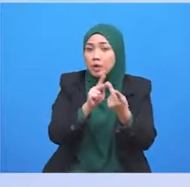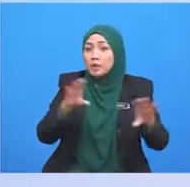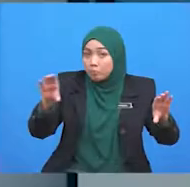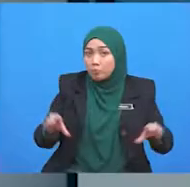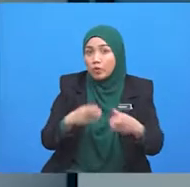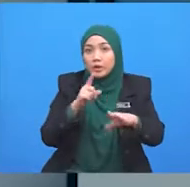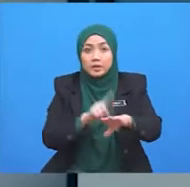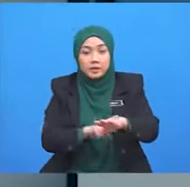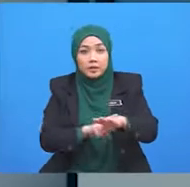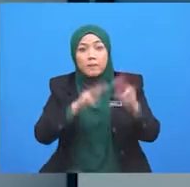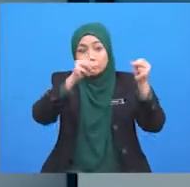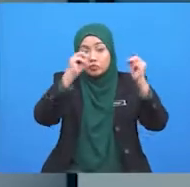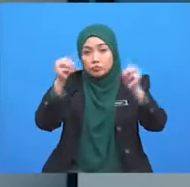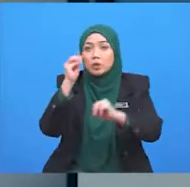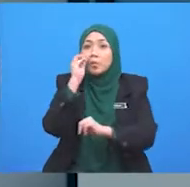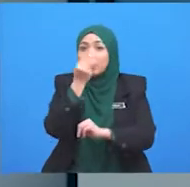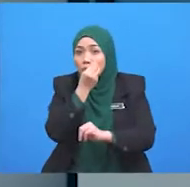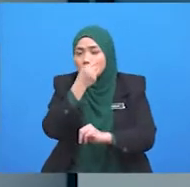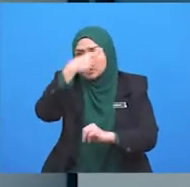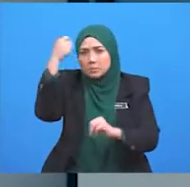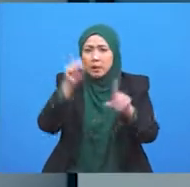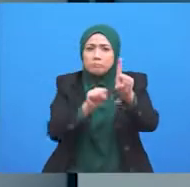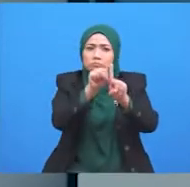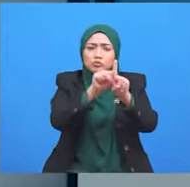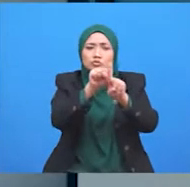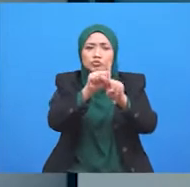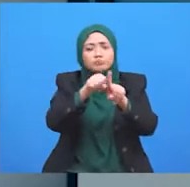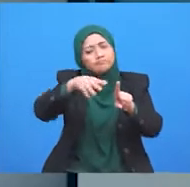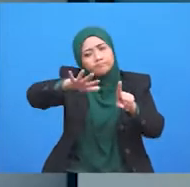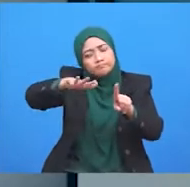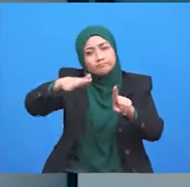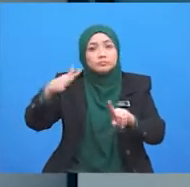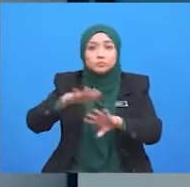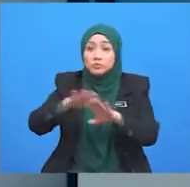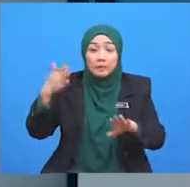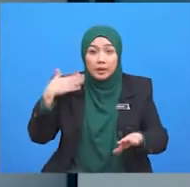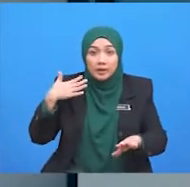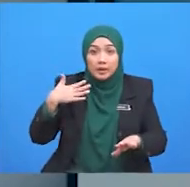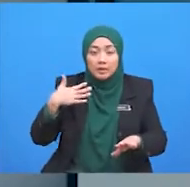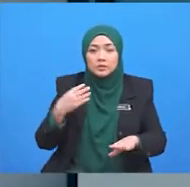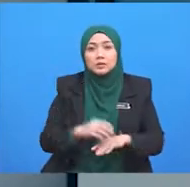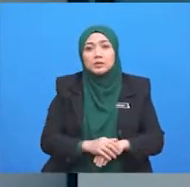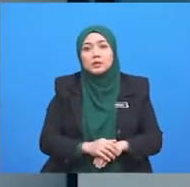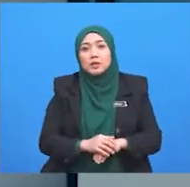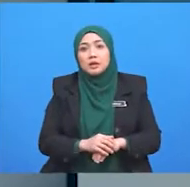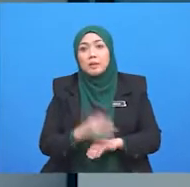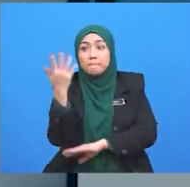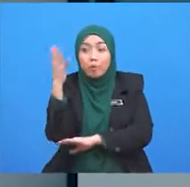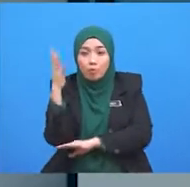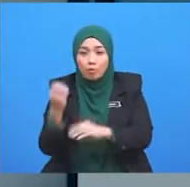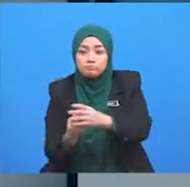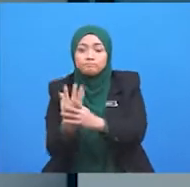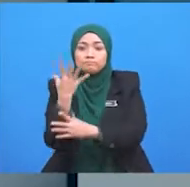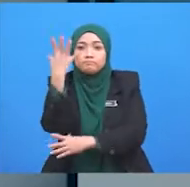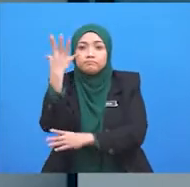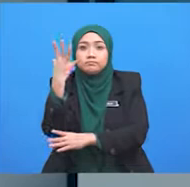musim bunga kerana suhu yang sederhana panas menggalakkan tumbuhan dan pokok